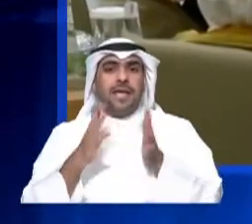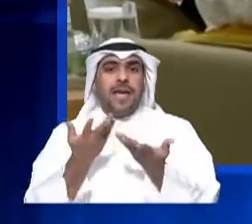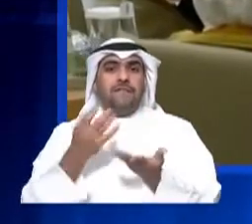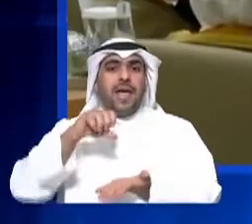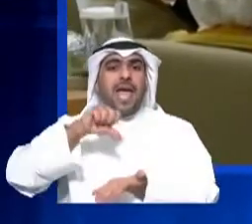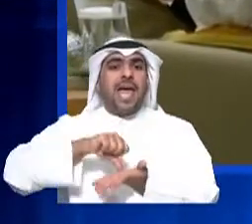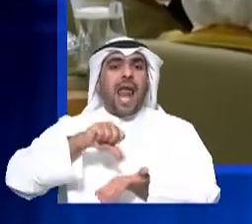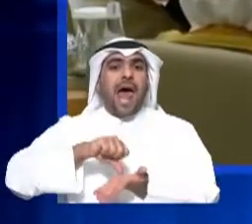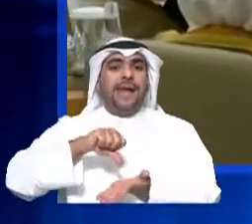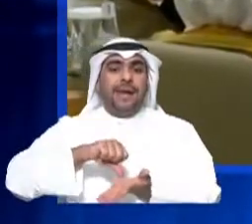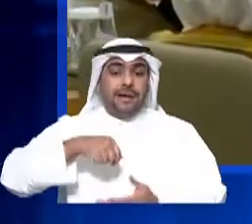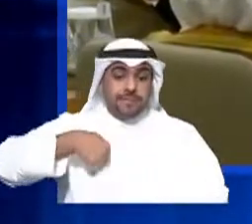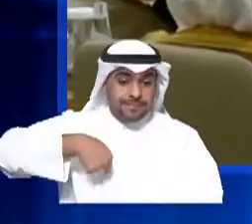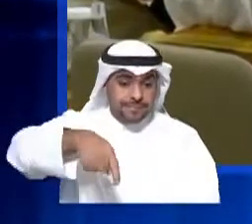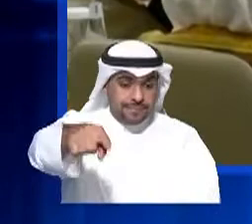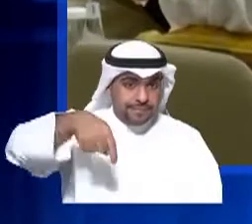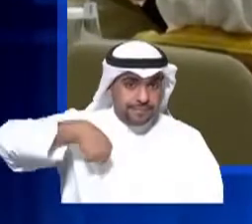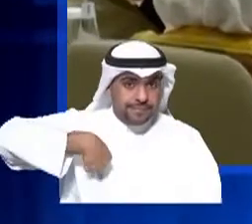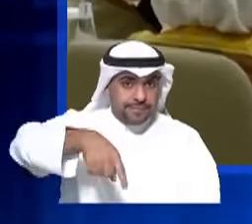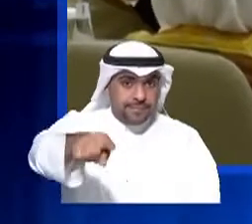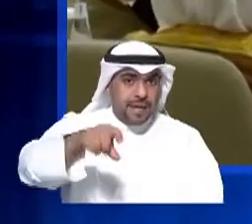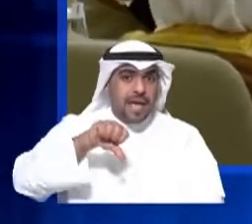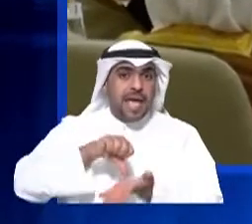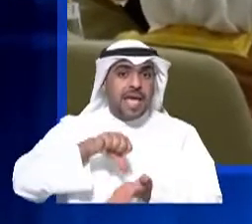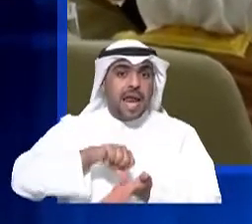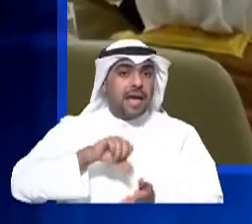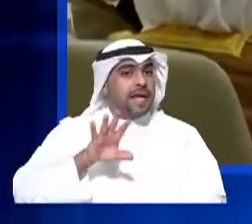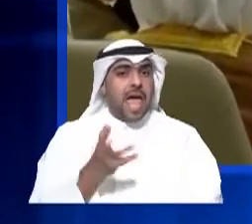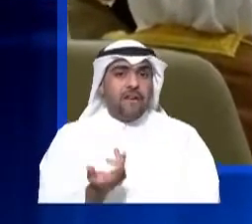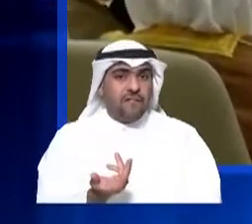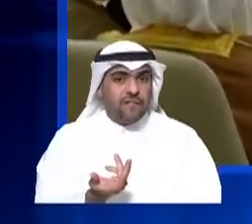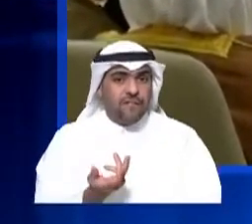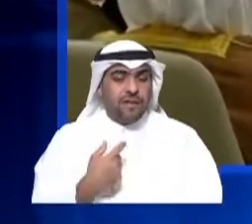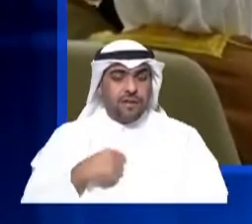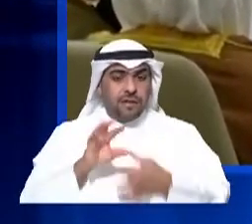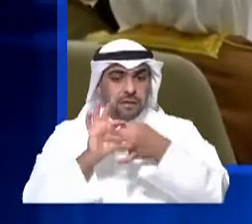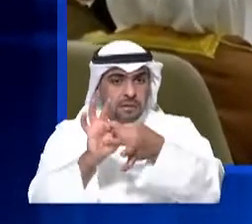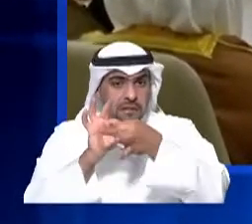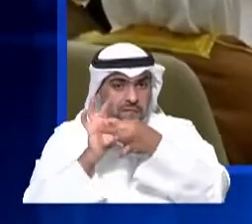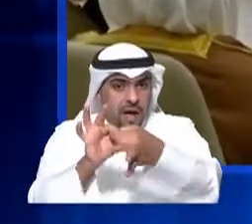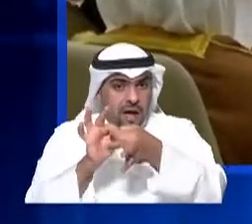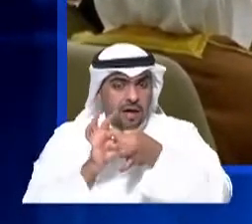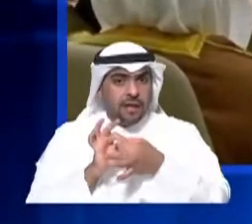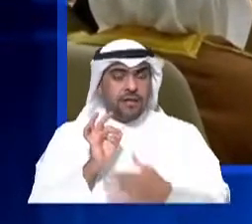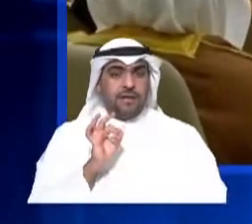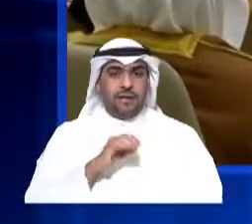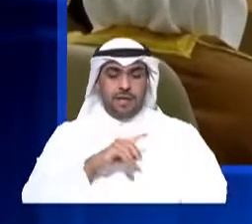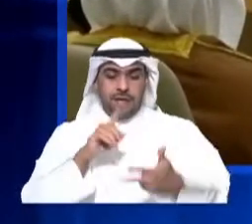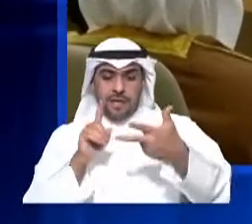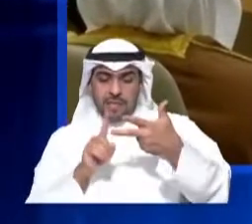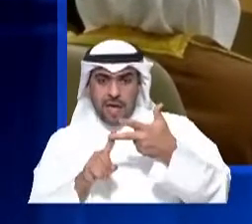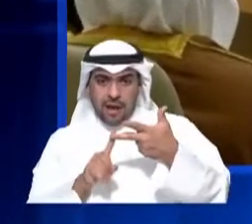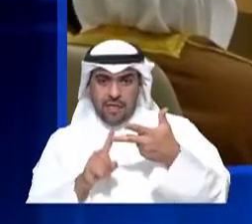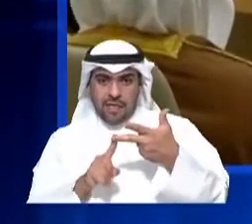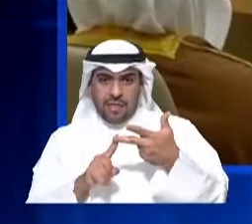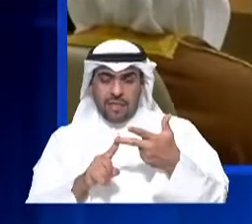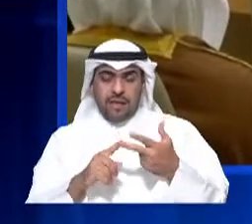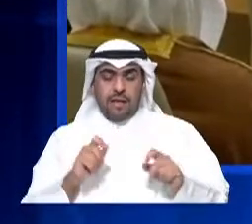المرحلة القادمة. لكن من الأهم من ذلك هو أيضا كانت شمل قصة الحرب الروسية